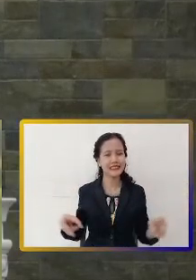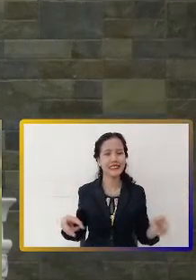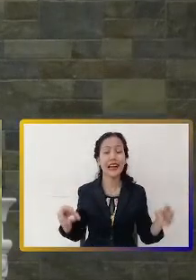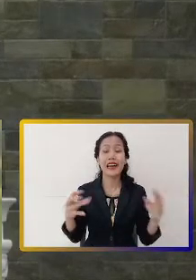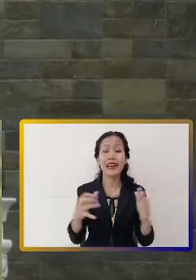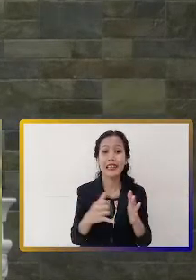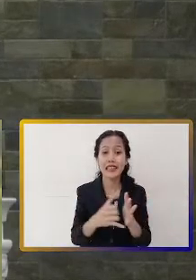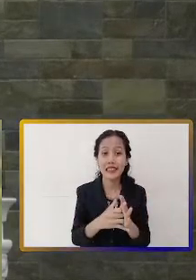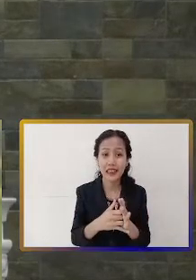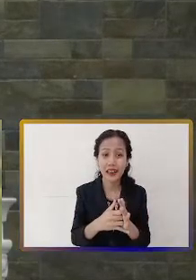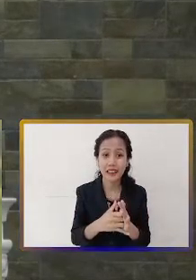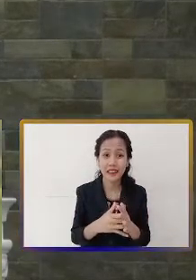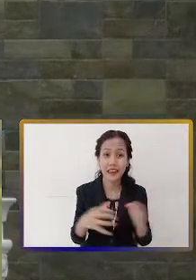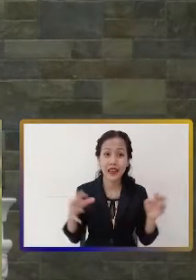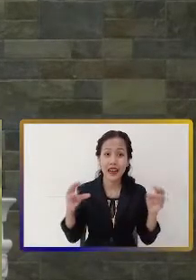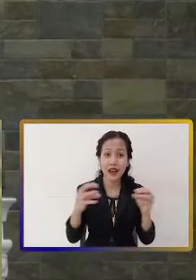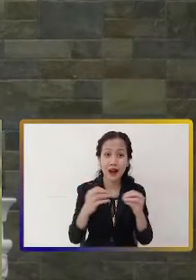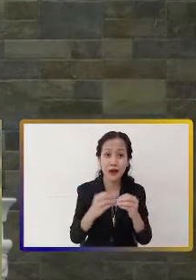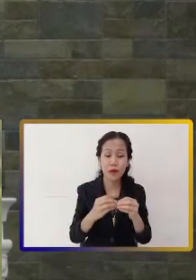ang maaabot ng kanyang puso.